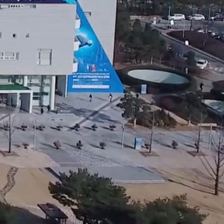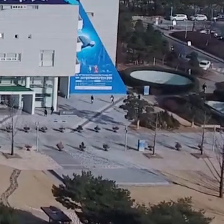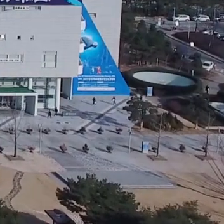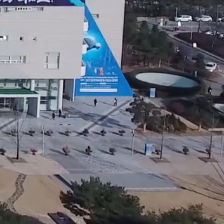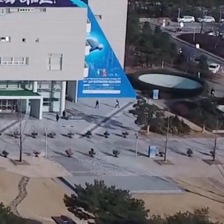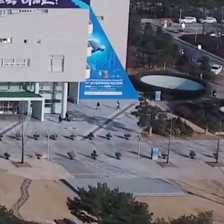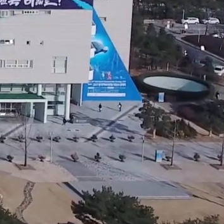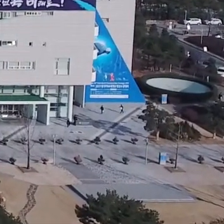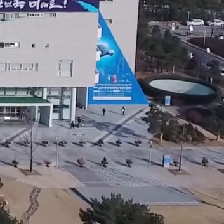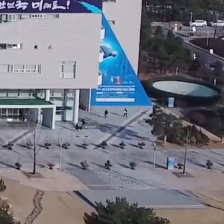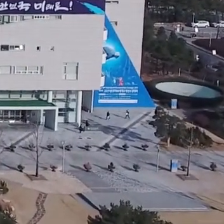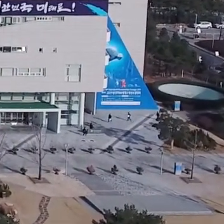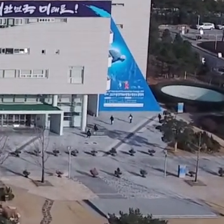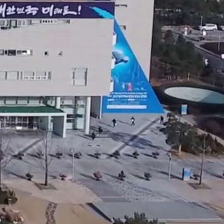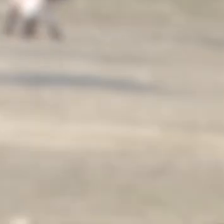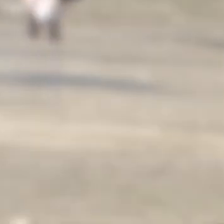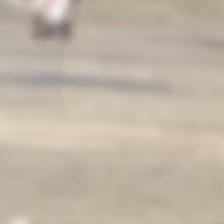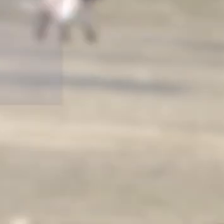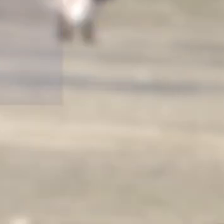으